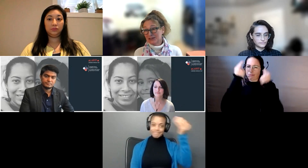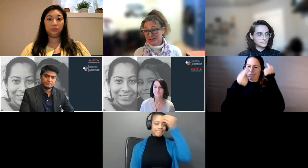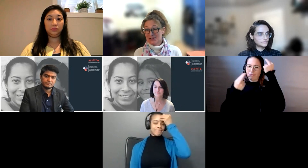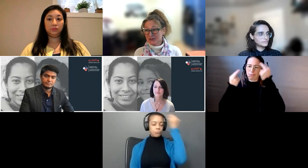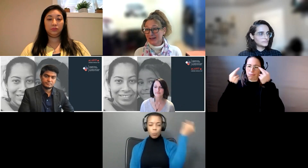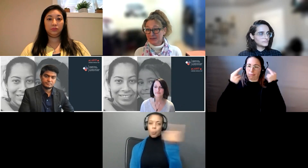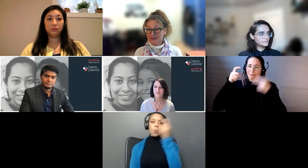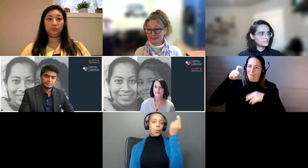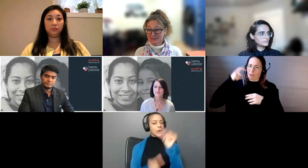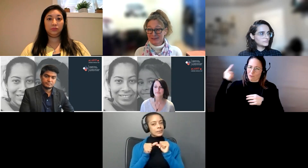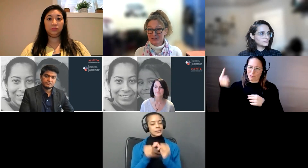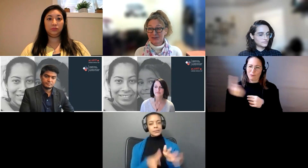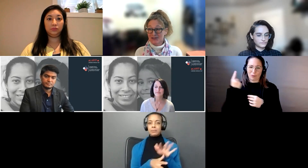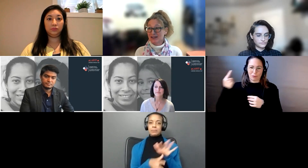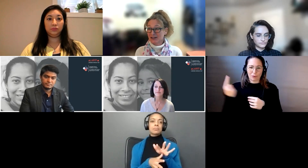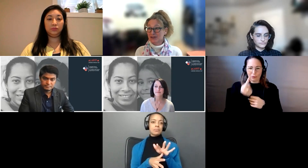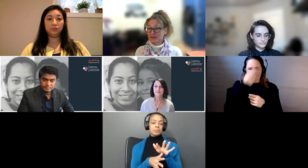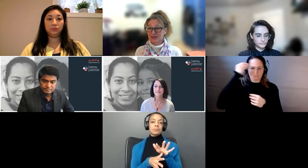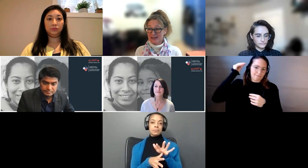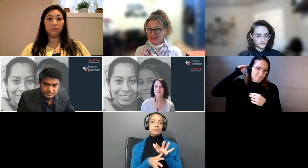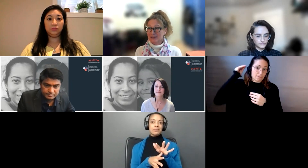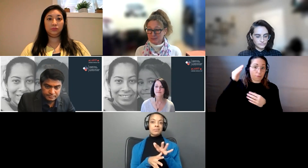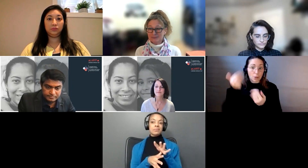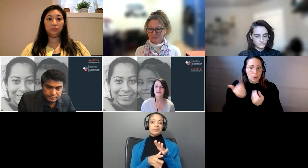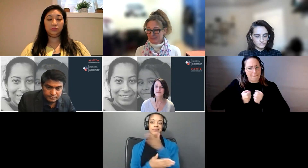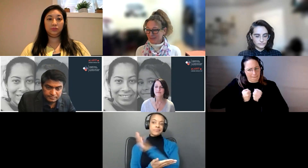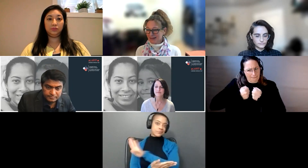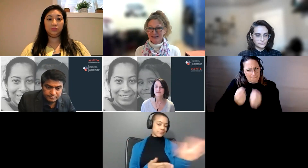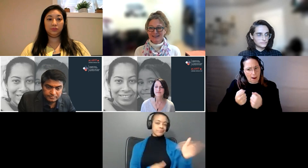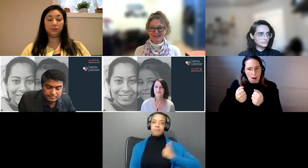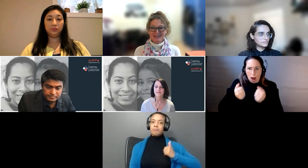temps et que nous avons besoin de faire un effort coordonné